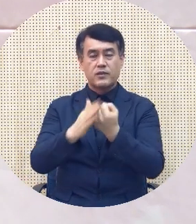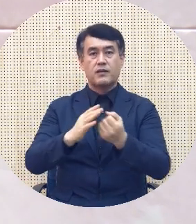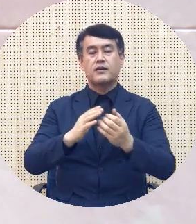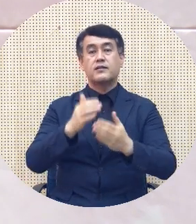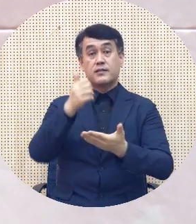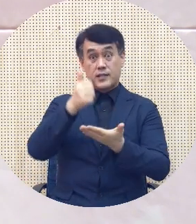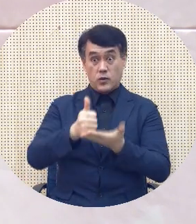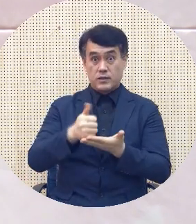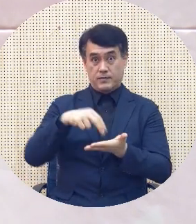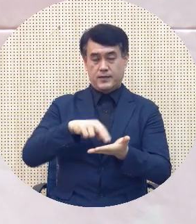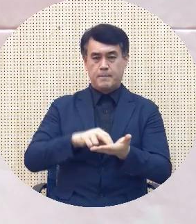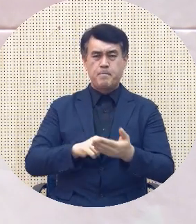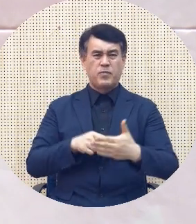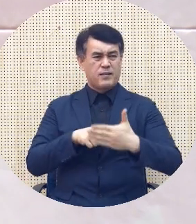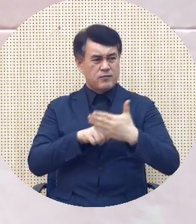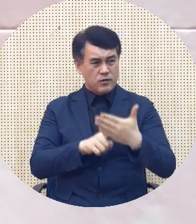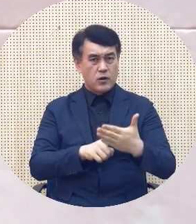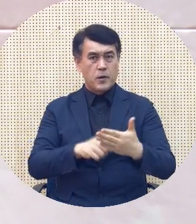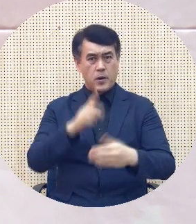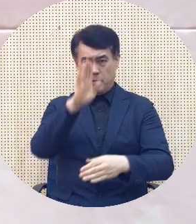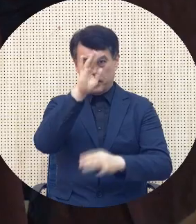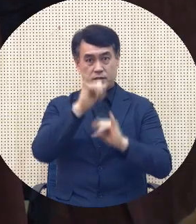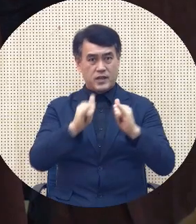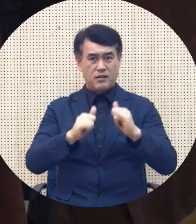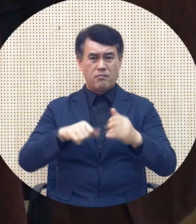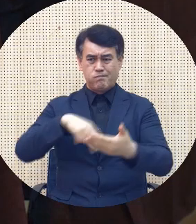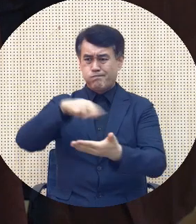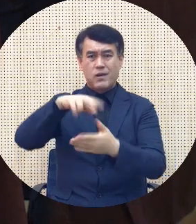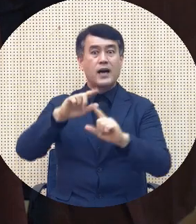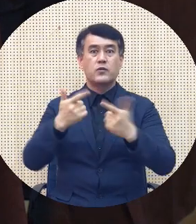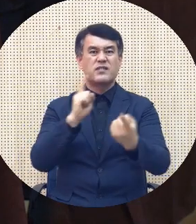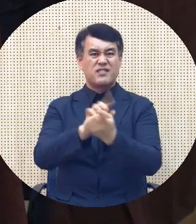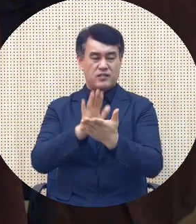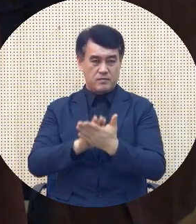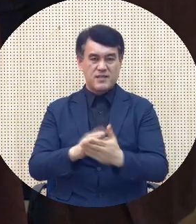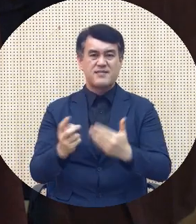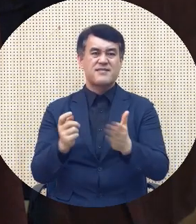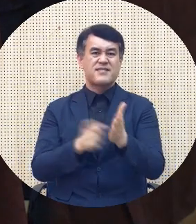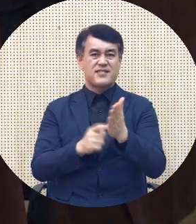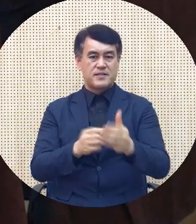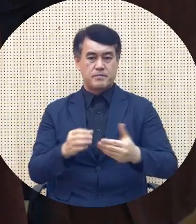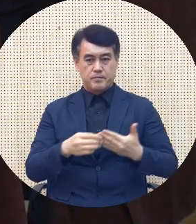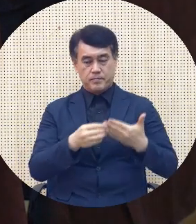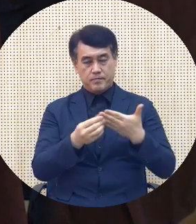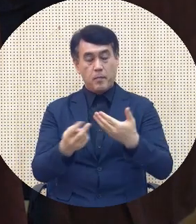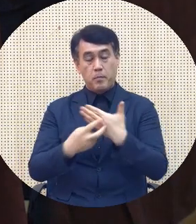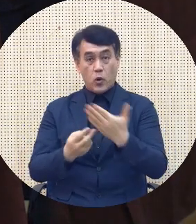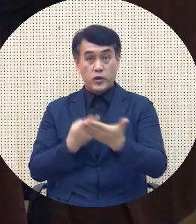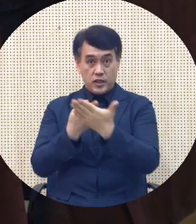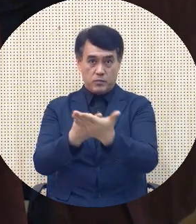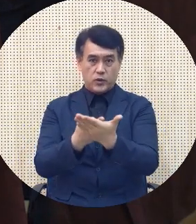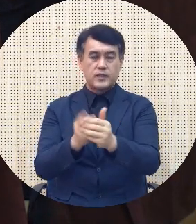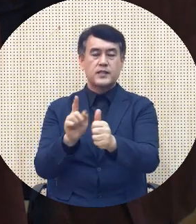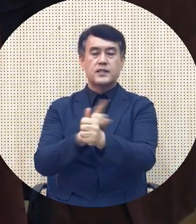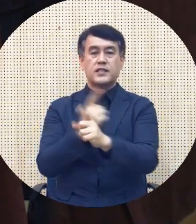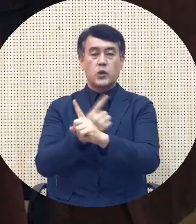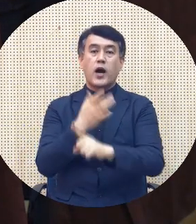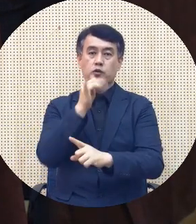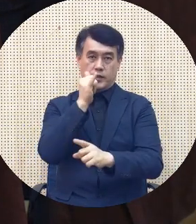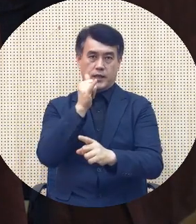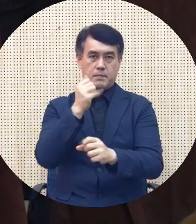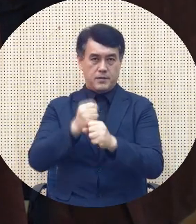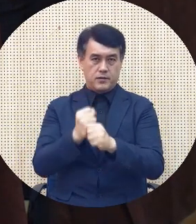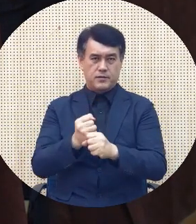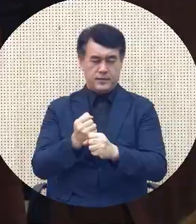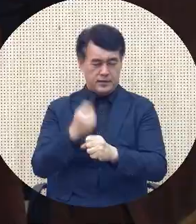적극적으로 환자들이 이곳저곳 전전하지 않고 바로 응급 입원과 진료가 될 수 있도록 노력하겠다라는 고마운 말씀을